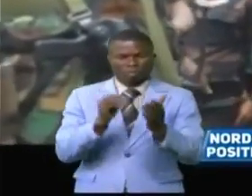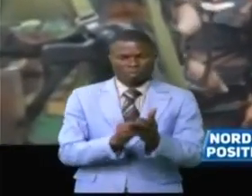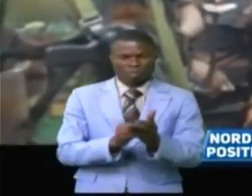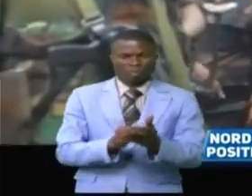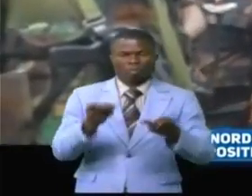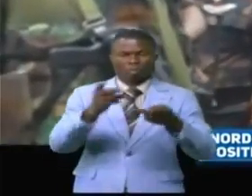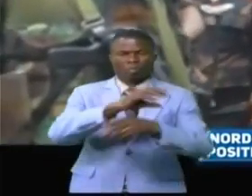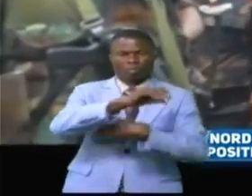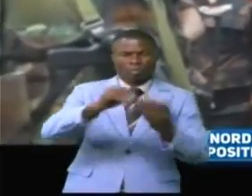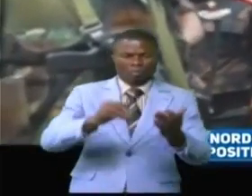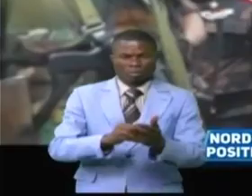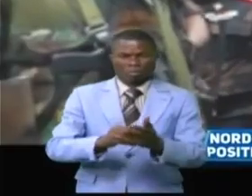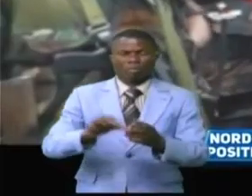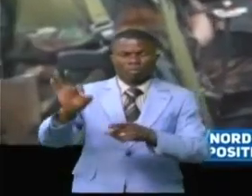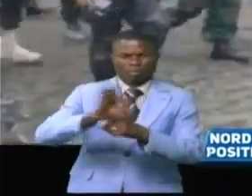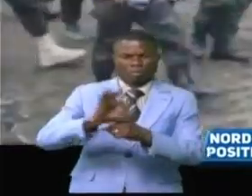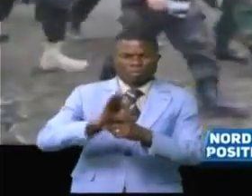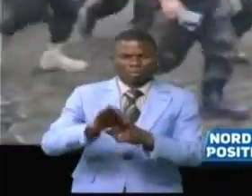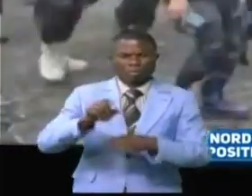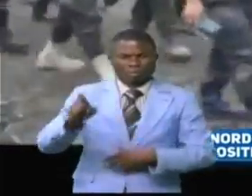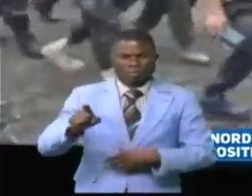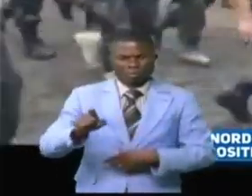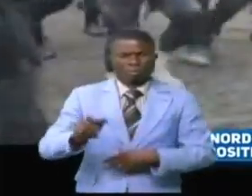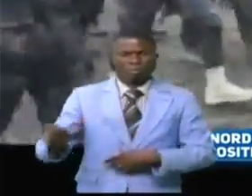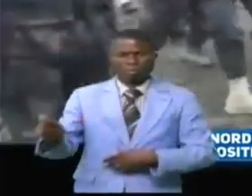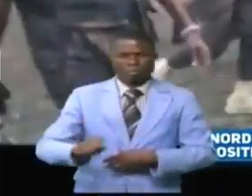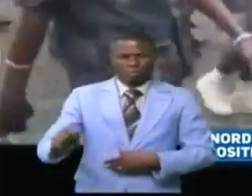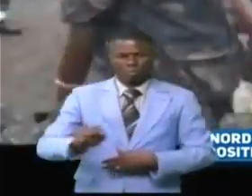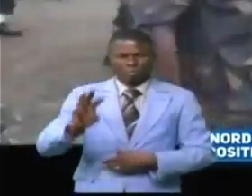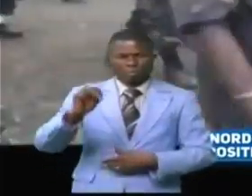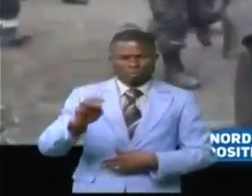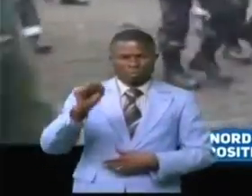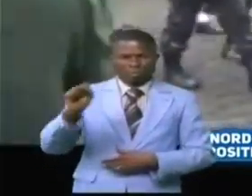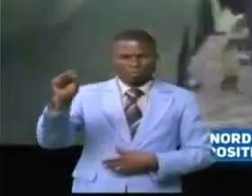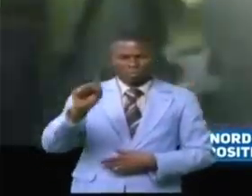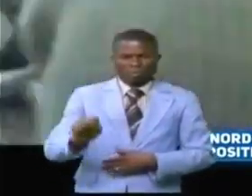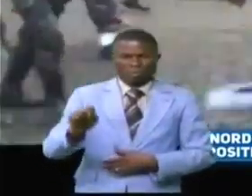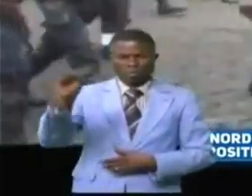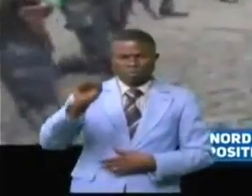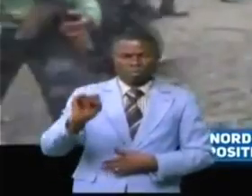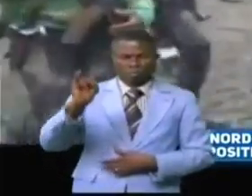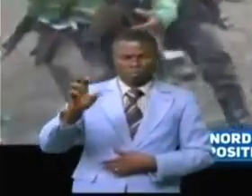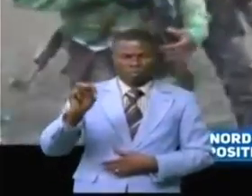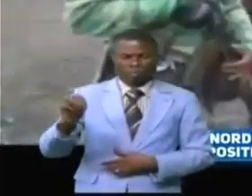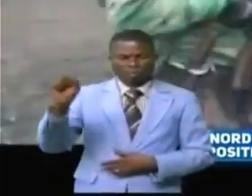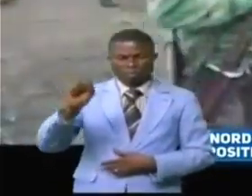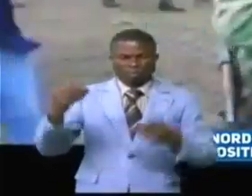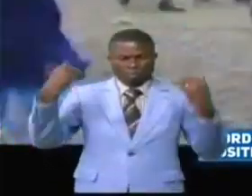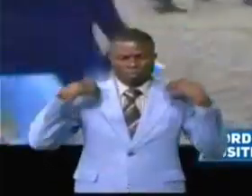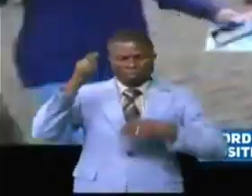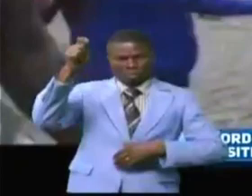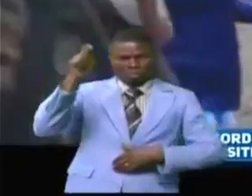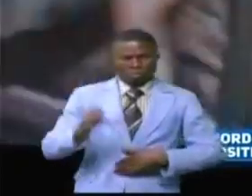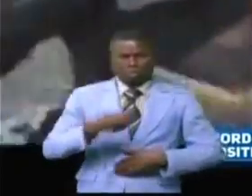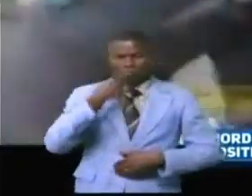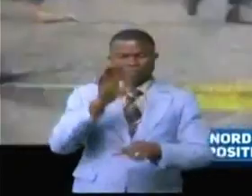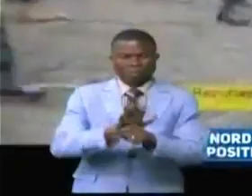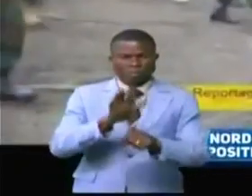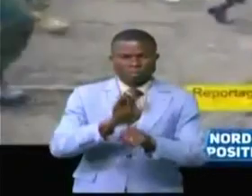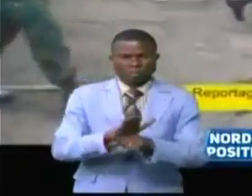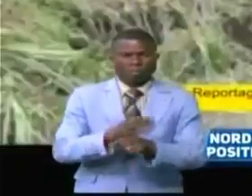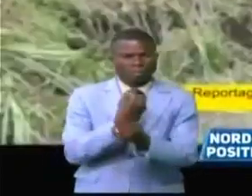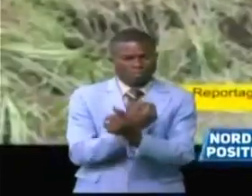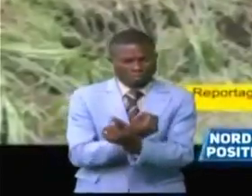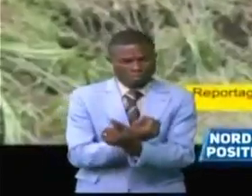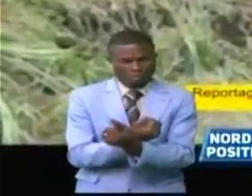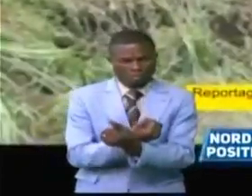le centre d'instruction de Moubambiro en territoire de Masisi. Tenez Cette autorité militaire a insisté sur la